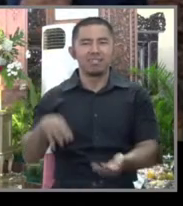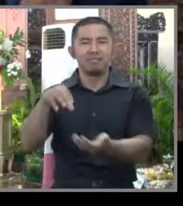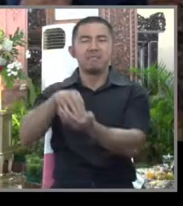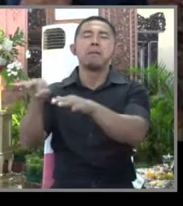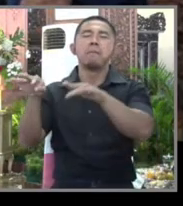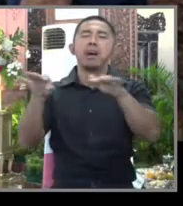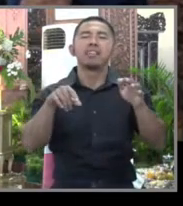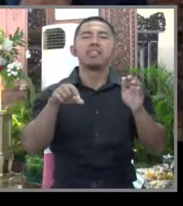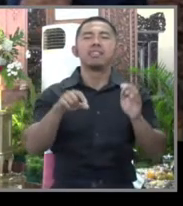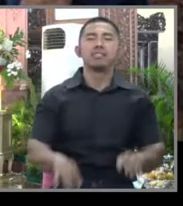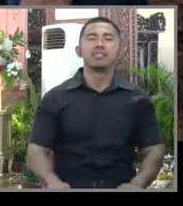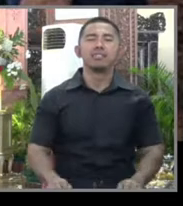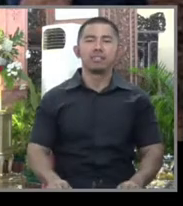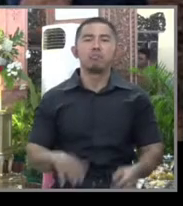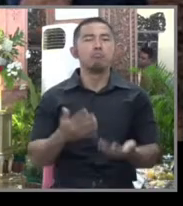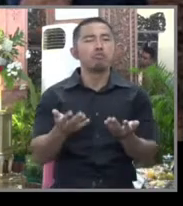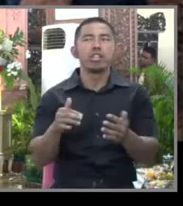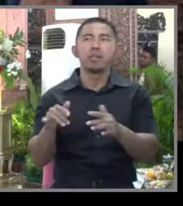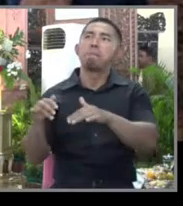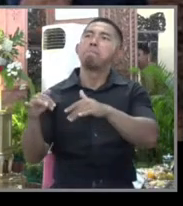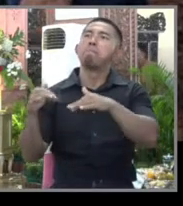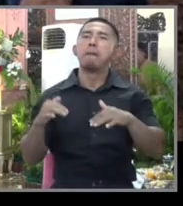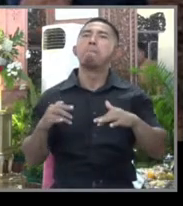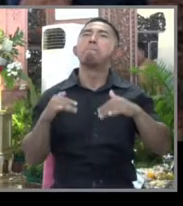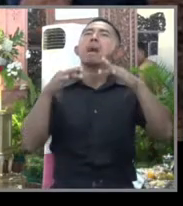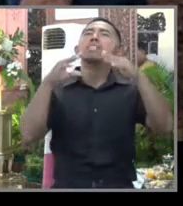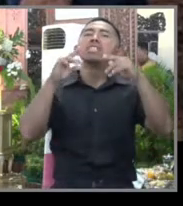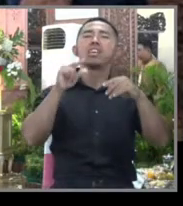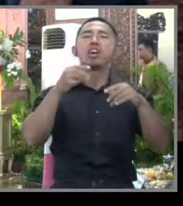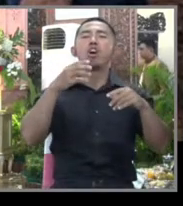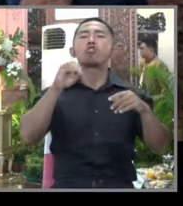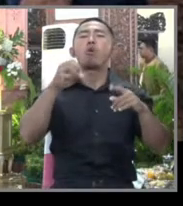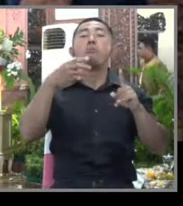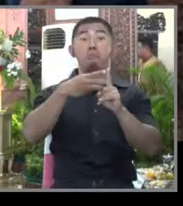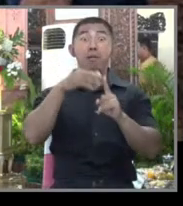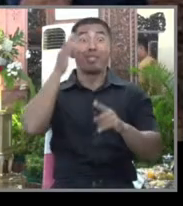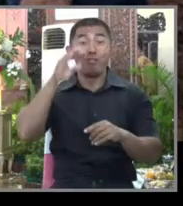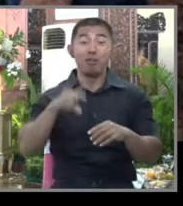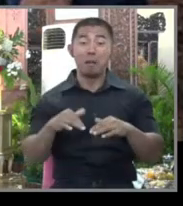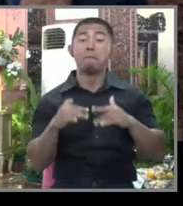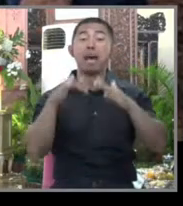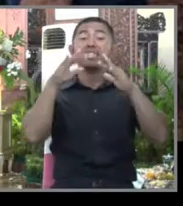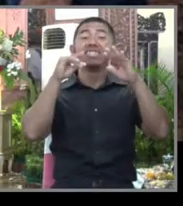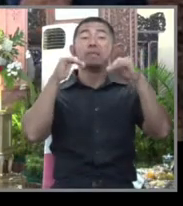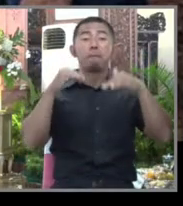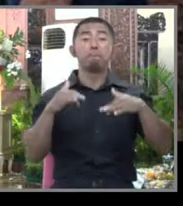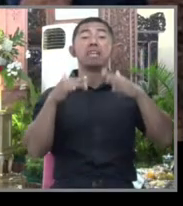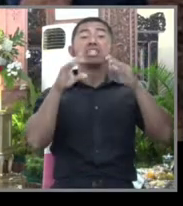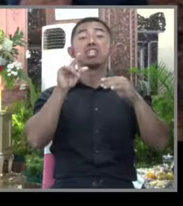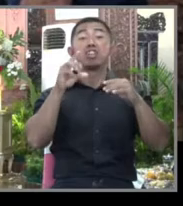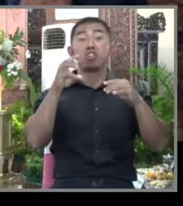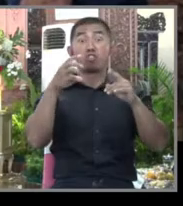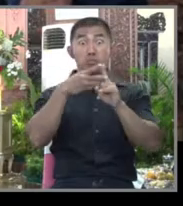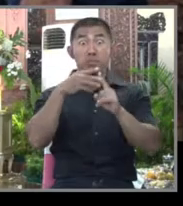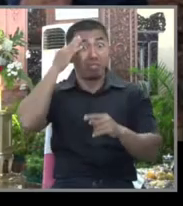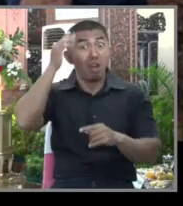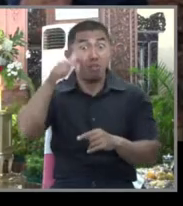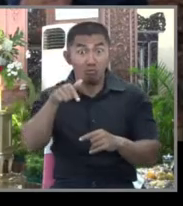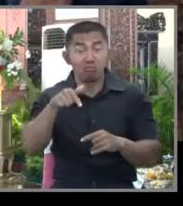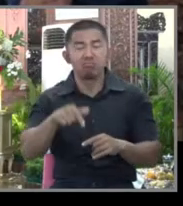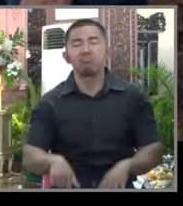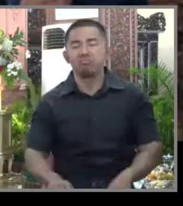biasanya suka crop dan sebagai eh di sini ada yang Ken Arok Rembang Rembang Pati